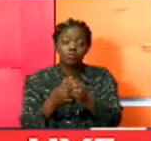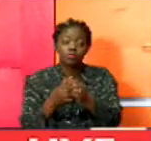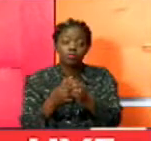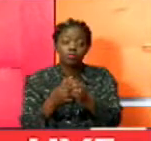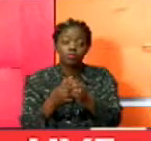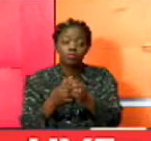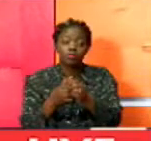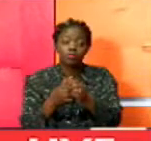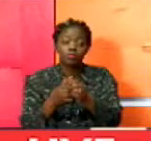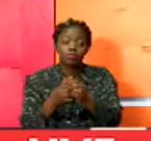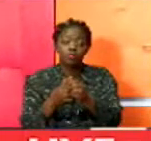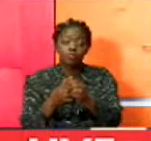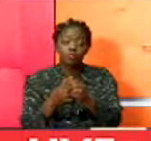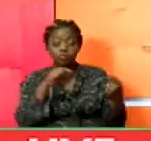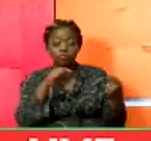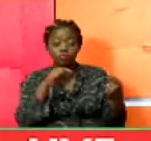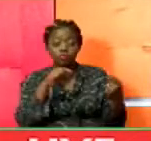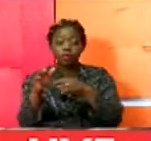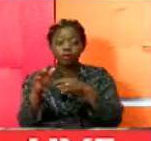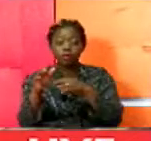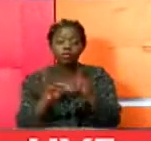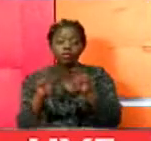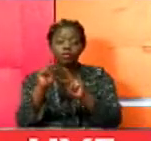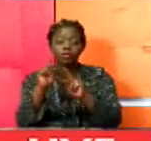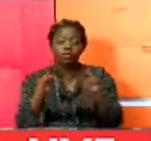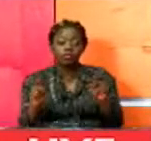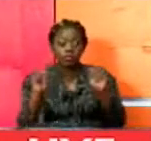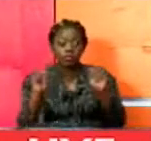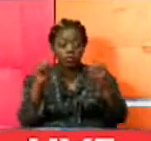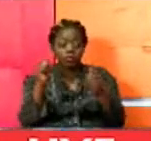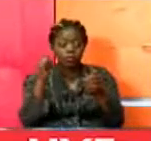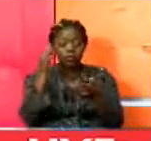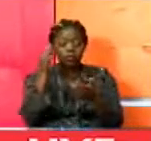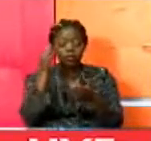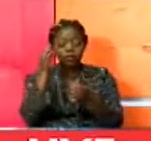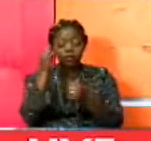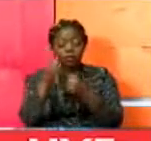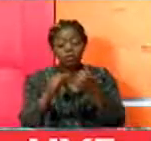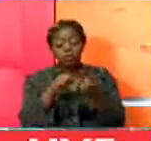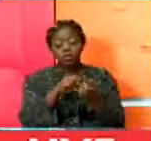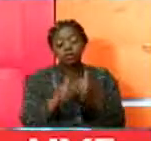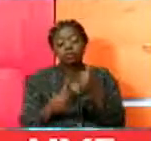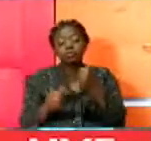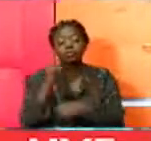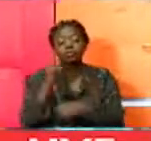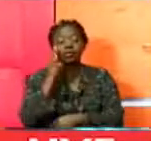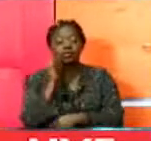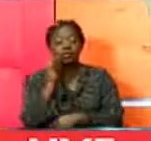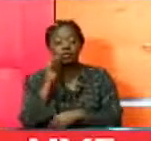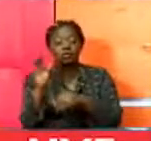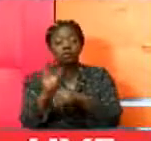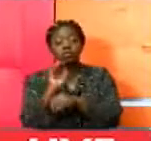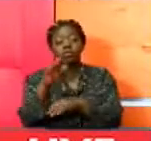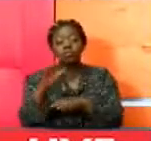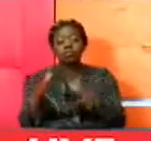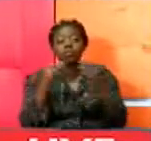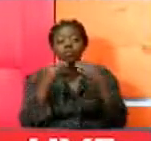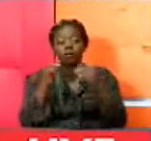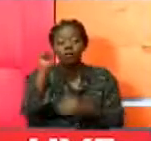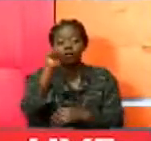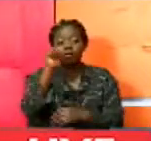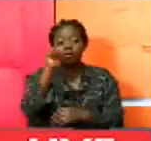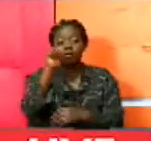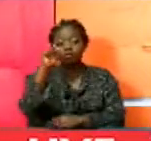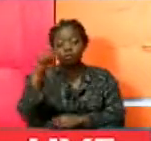okulaba nga boogerezeganya n'abasuubuzi okusobola okumalawo okusoomoozebwa kwe basanga. Mu lukiiko luno basiimye Susan